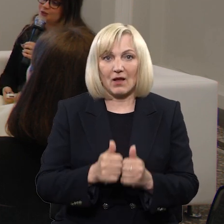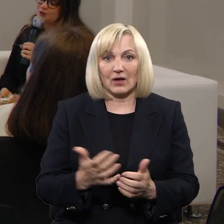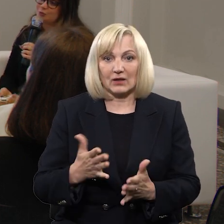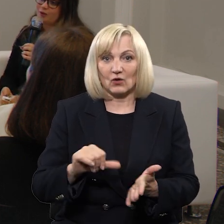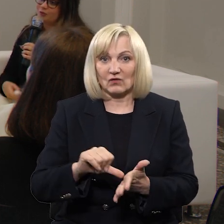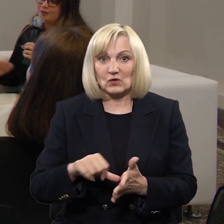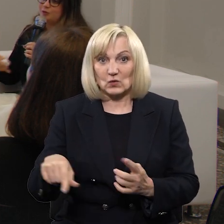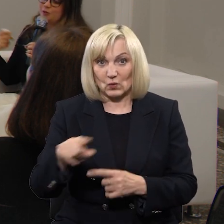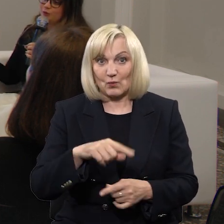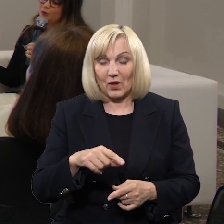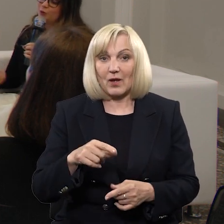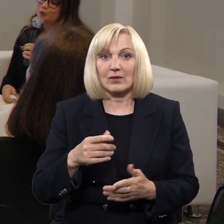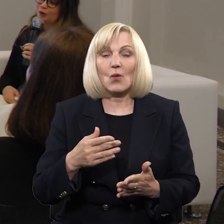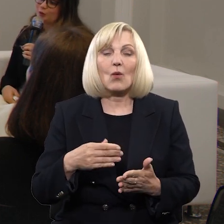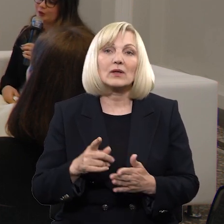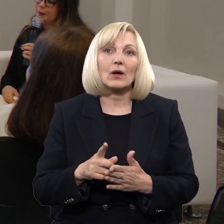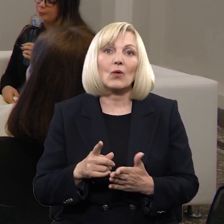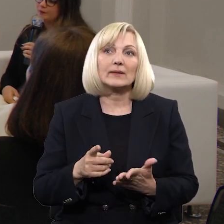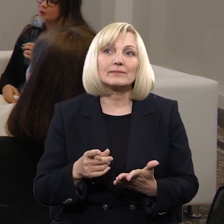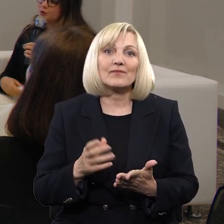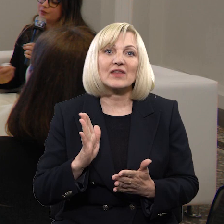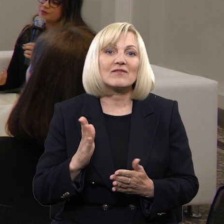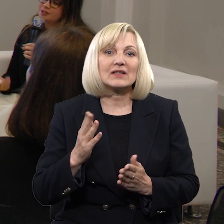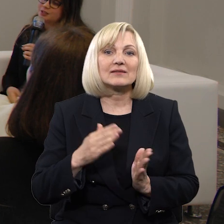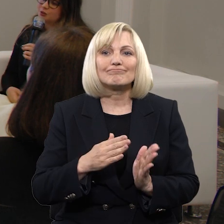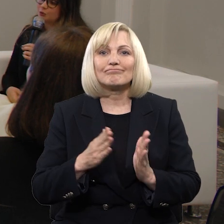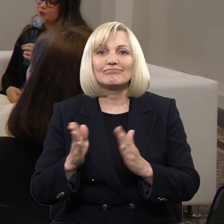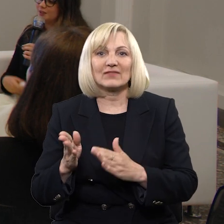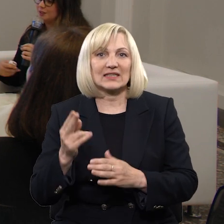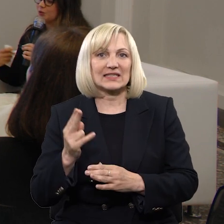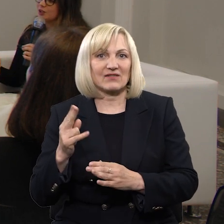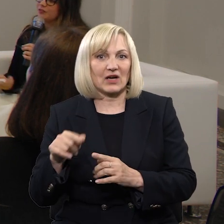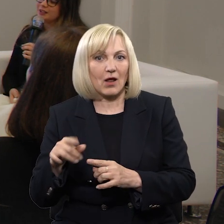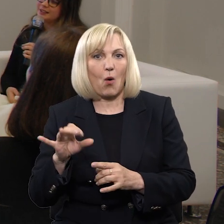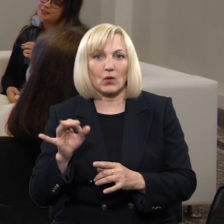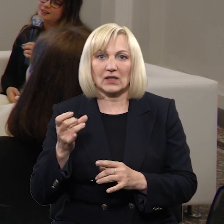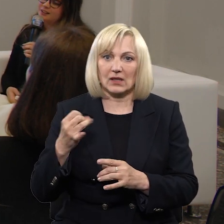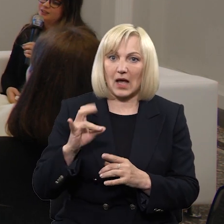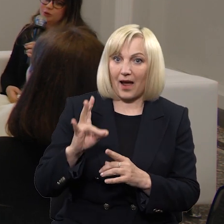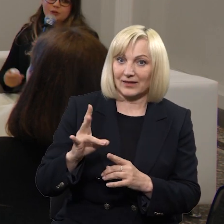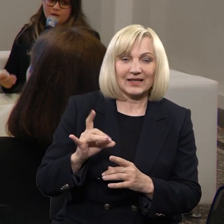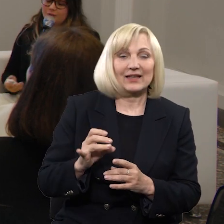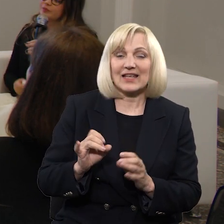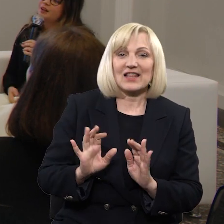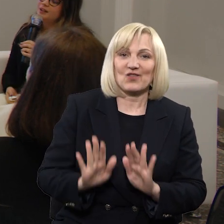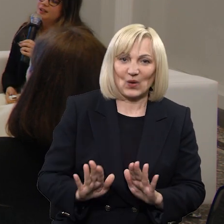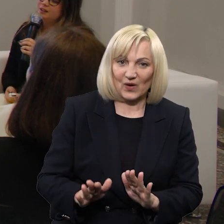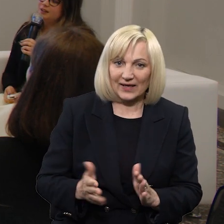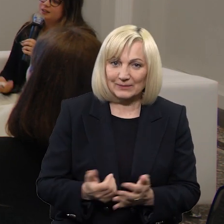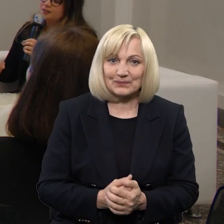которые сегодня выступают уход в какую-то такую цифровизацию и немножко в онлайн но не